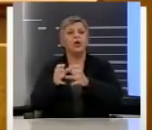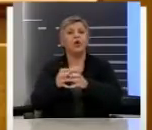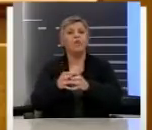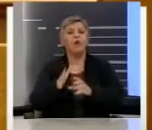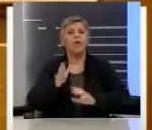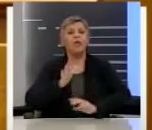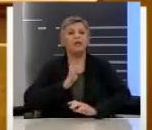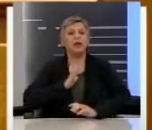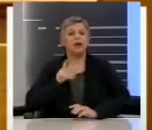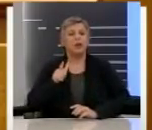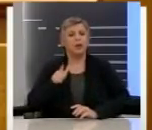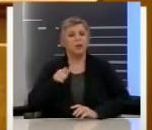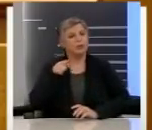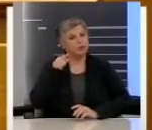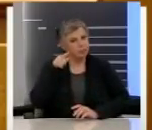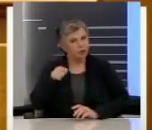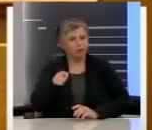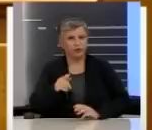παρόν νομοσχέδιο,